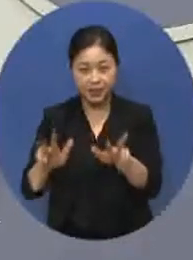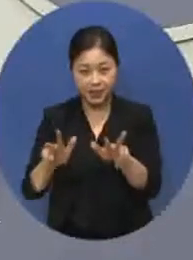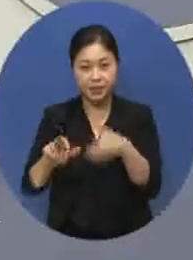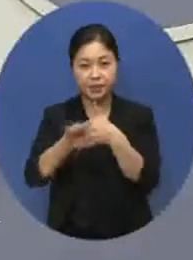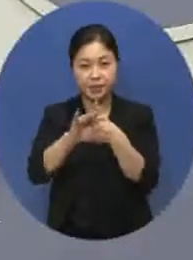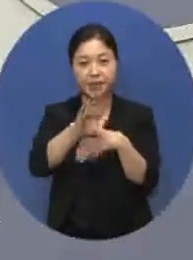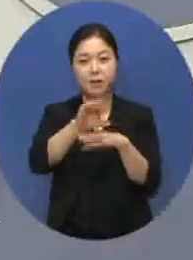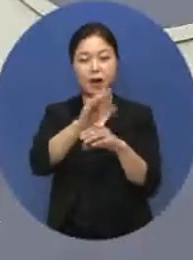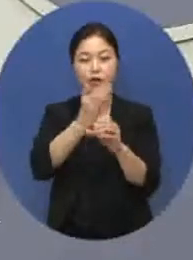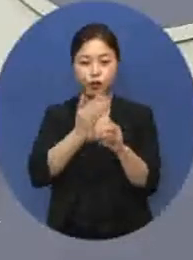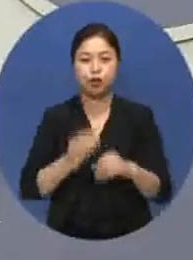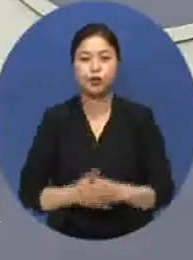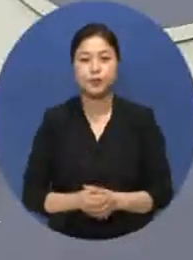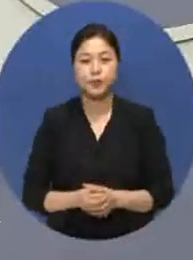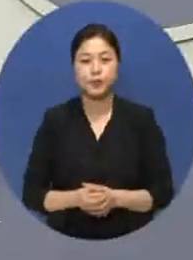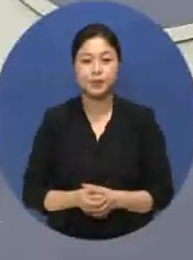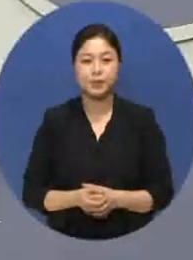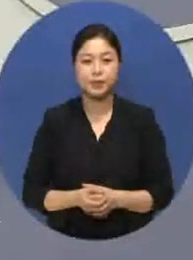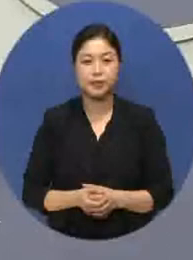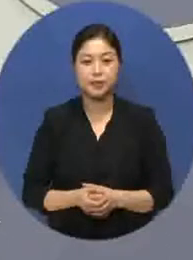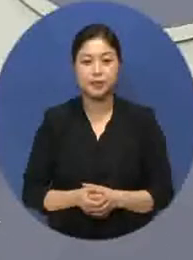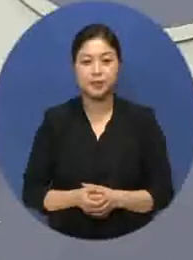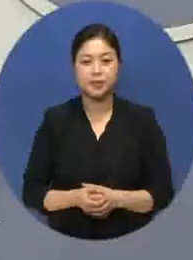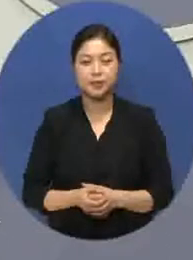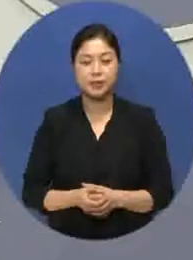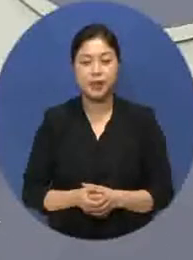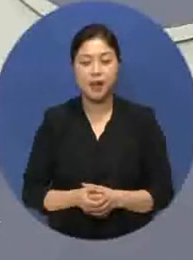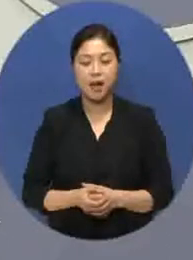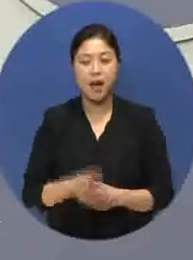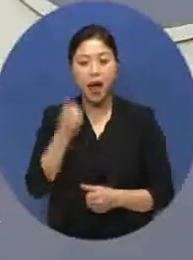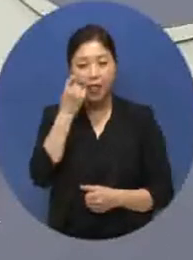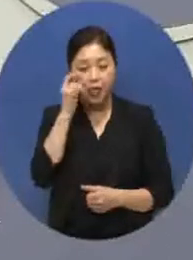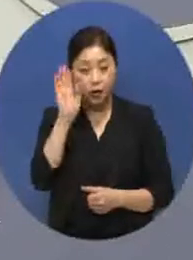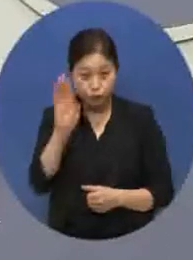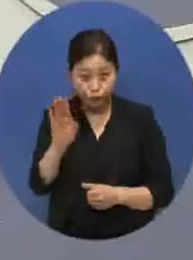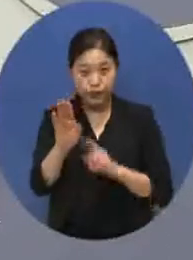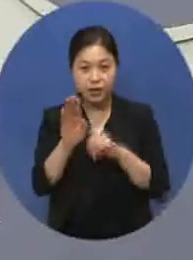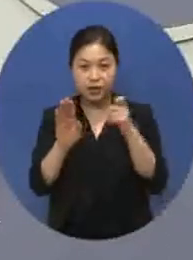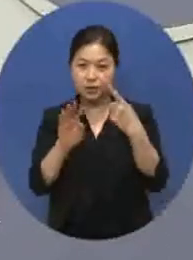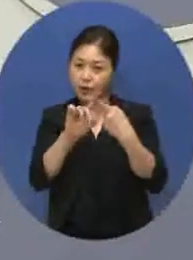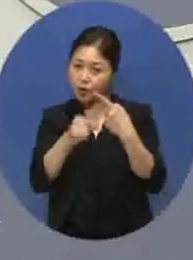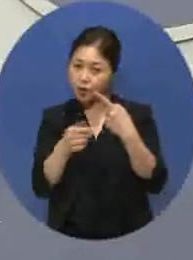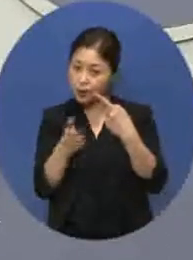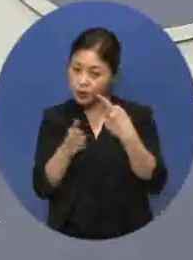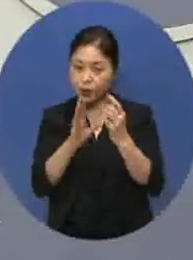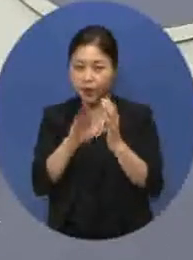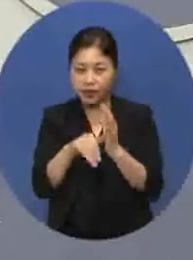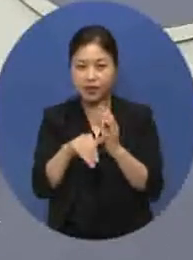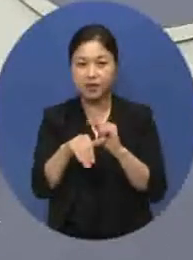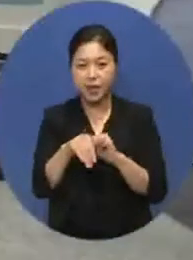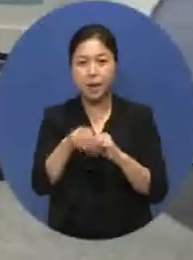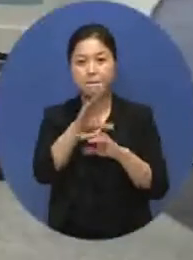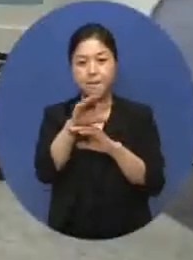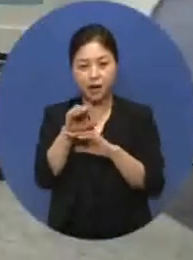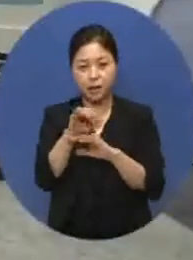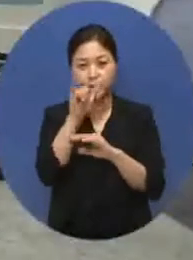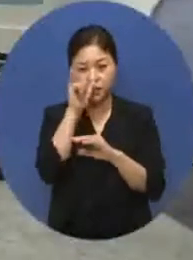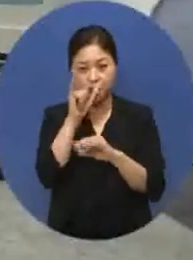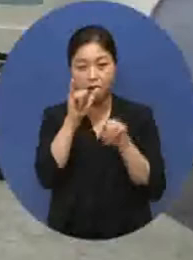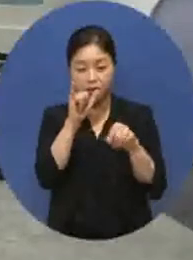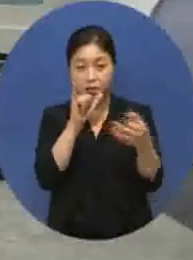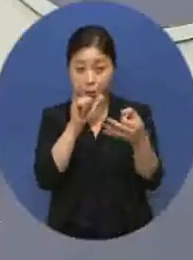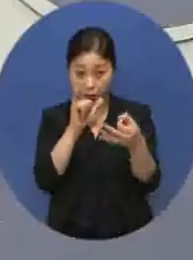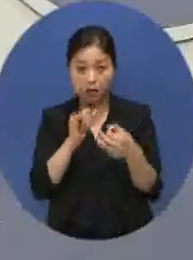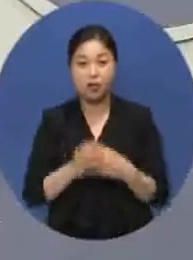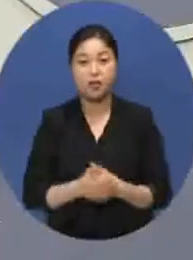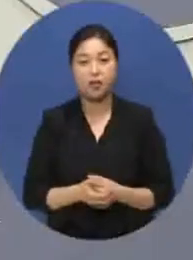시험 방송 중에 있습니다. 그래가지고 그렇습니다. 그것이 아마 다음 달에는 정상 이제 가동을 하는데 거기